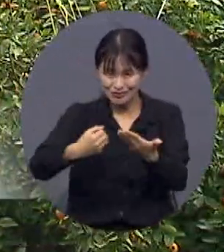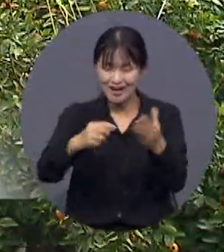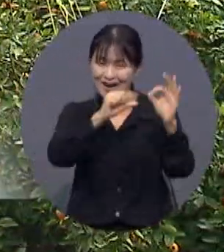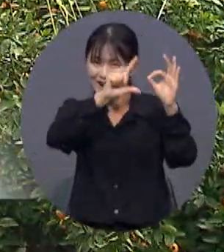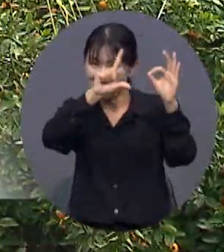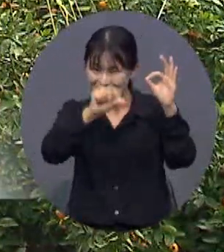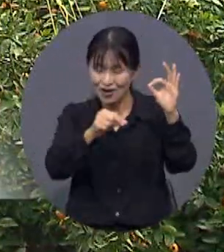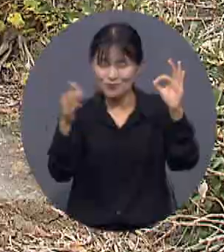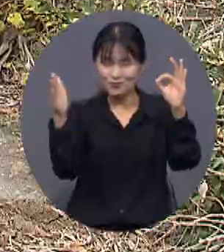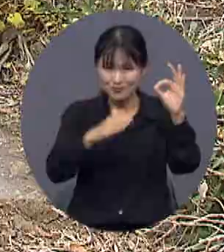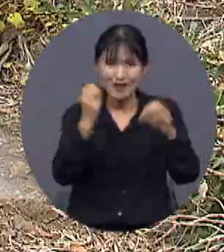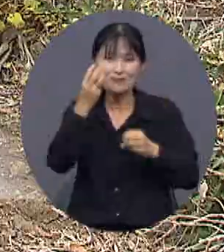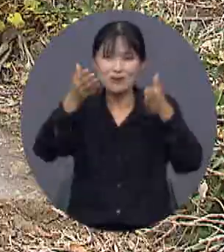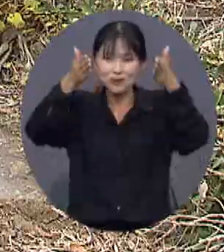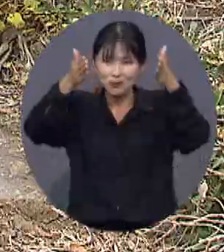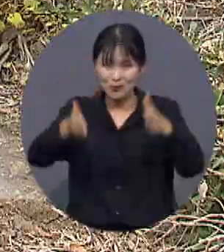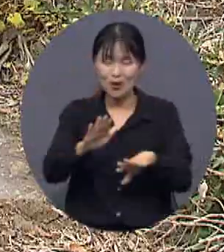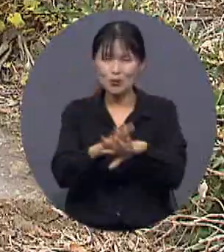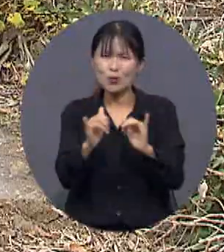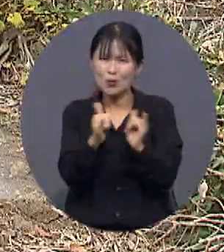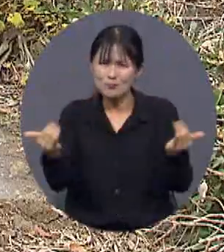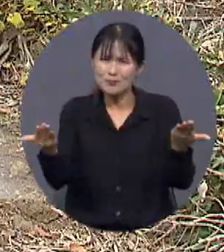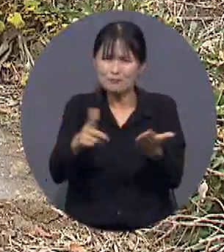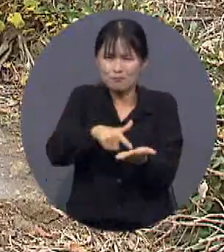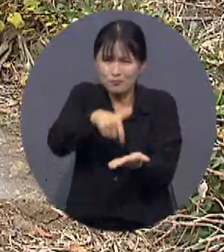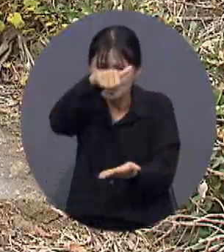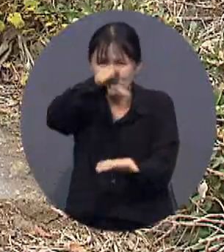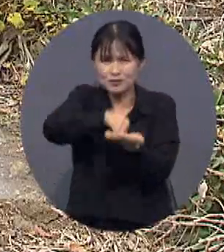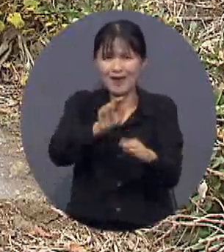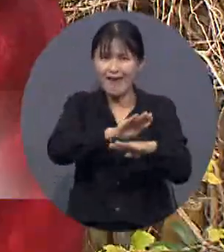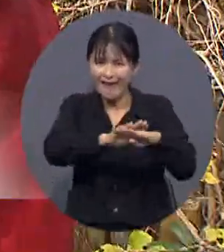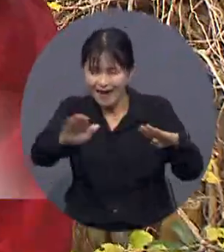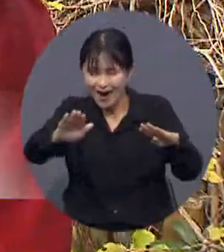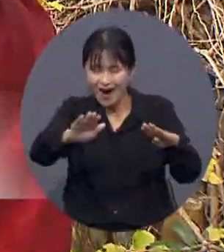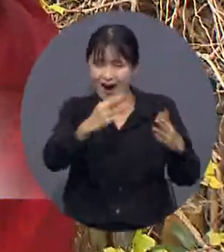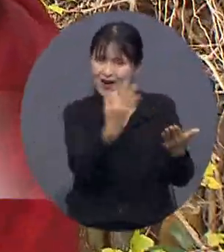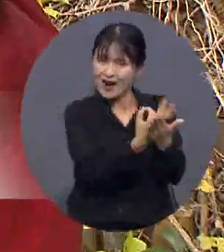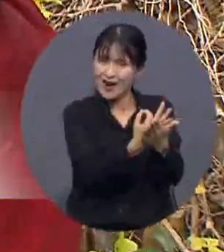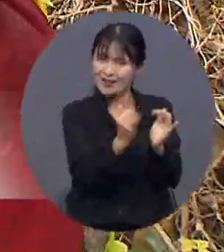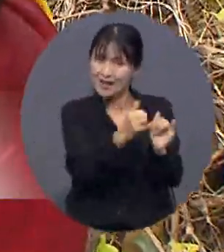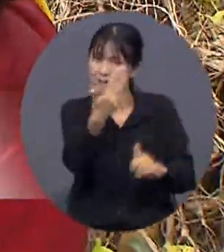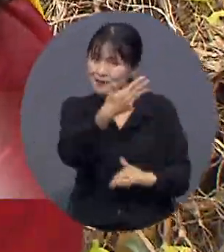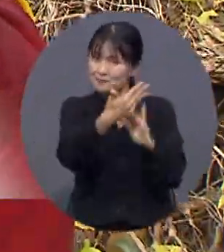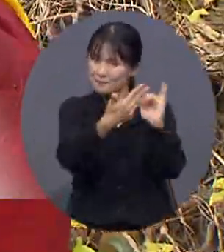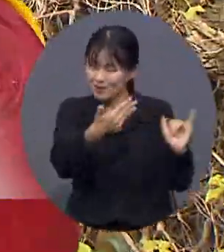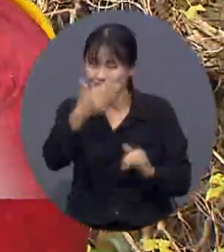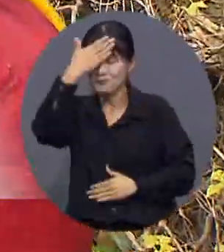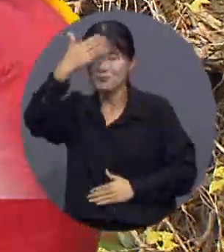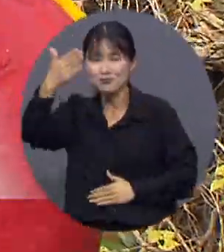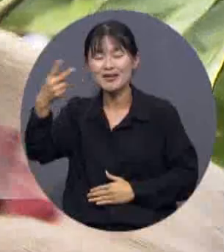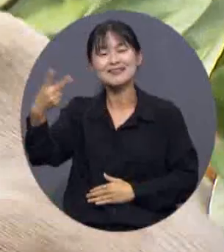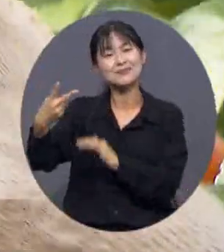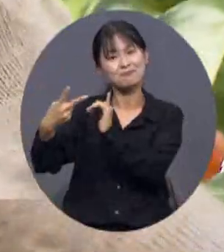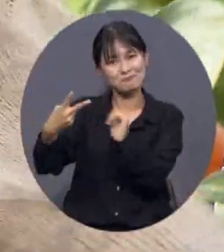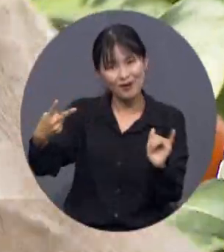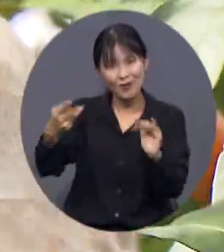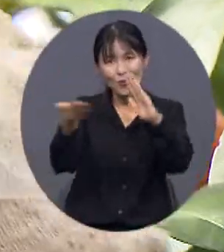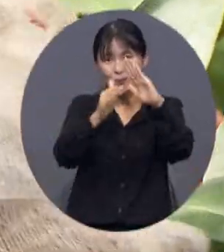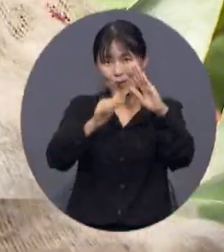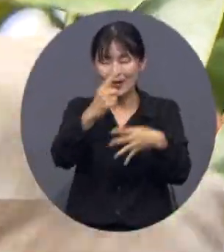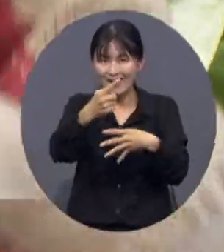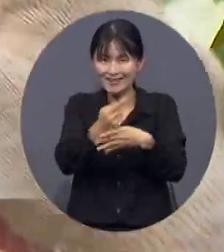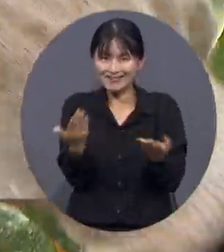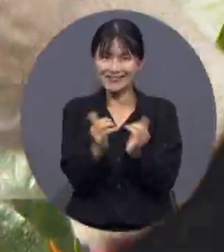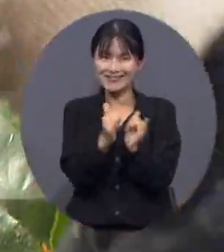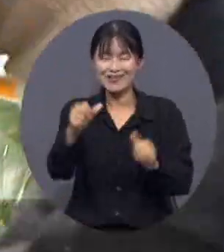다음 달부터 석 달 동안 농업인력 부족을 해결하기 위해 유상인력 8000명과 무상인력 2천명 공공형